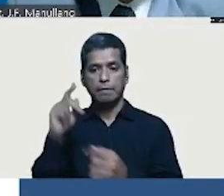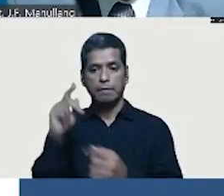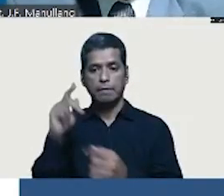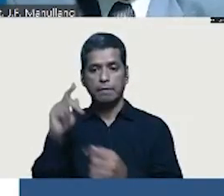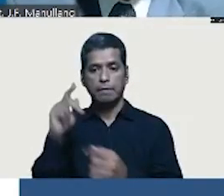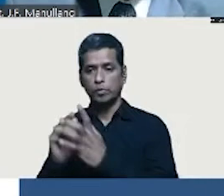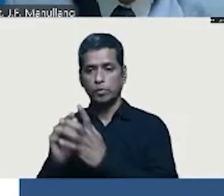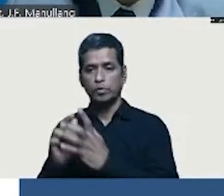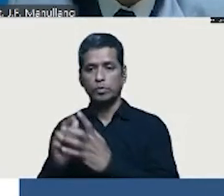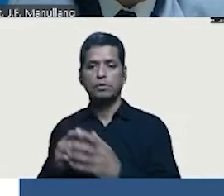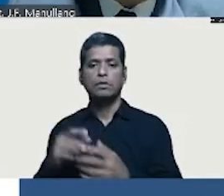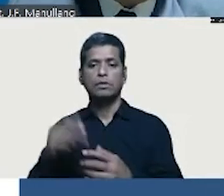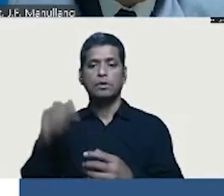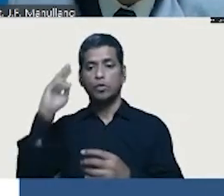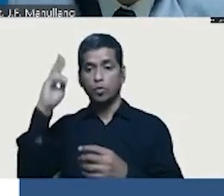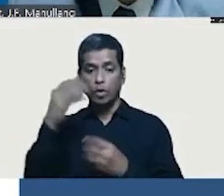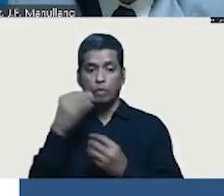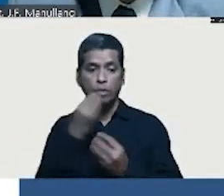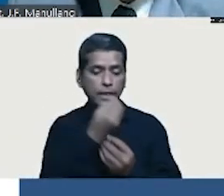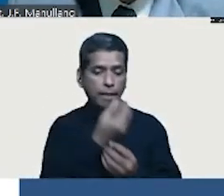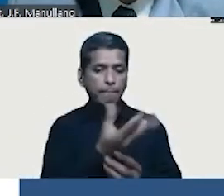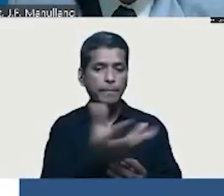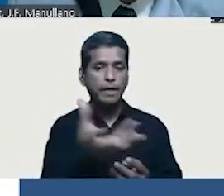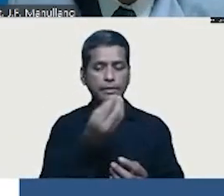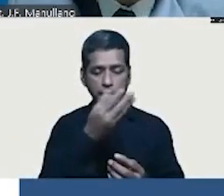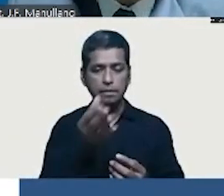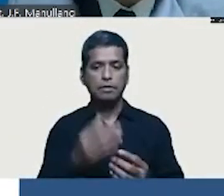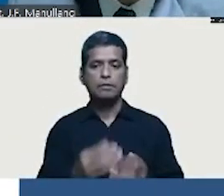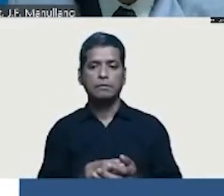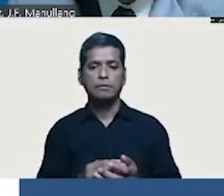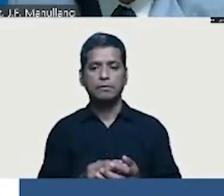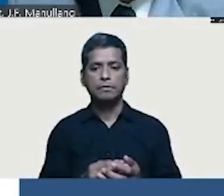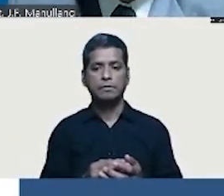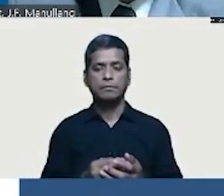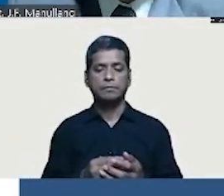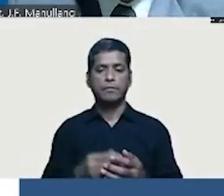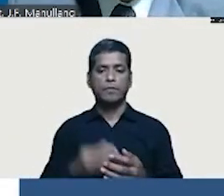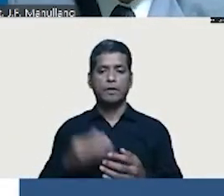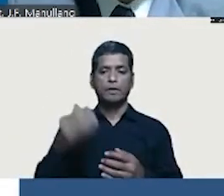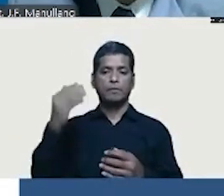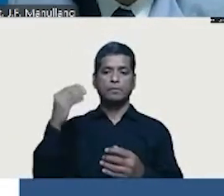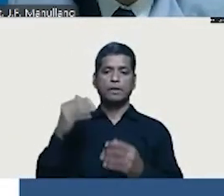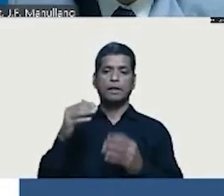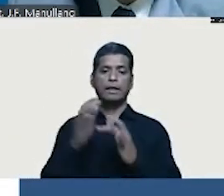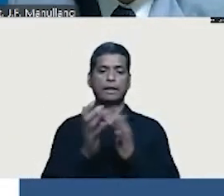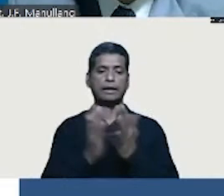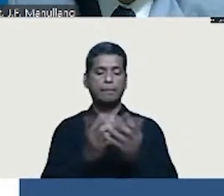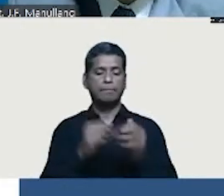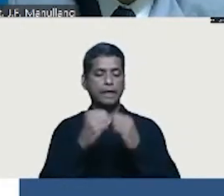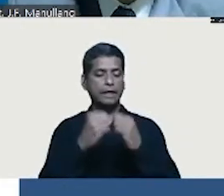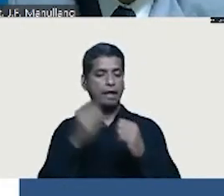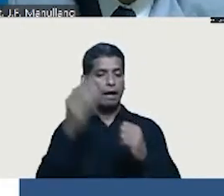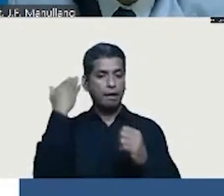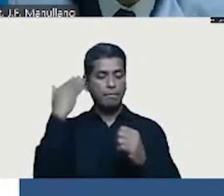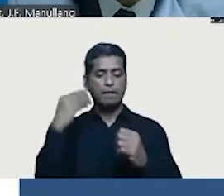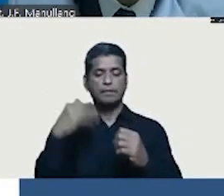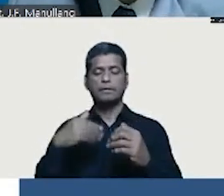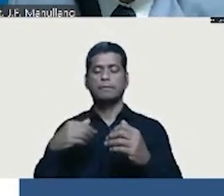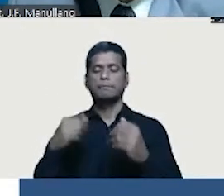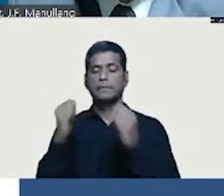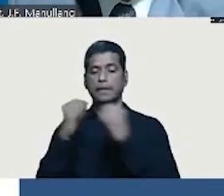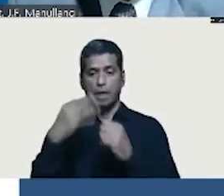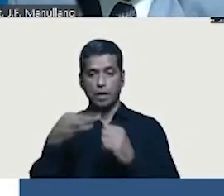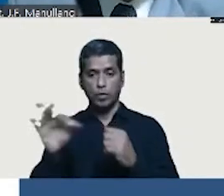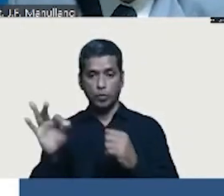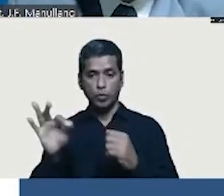keluar dari mulut tuhan baik dalam kitab Perjanjian Lama baik dalam kitab perjanjian baru yang melengkapi Jumat jemaja